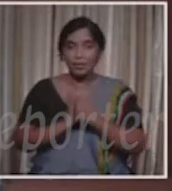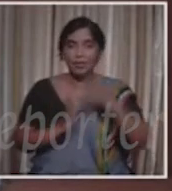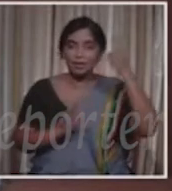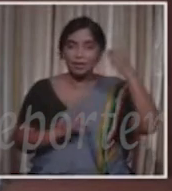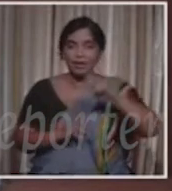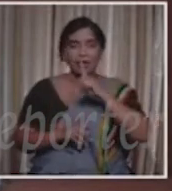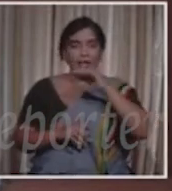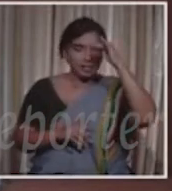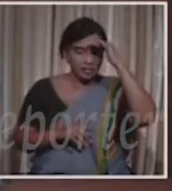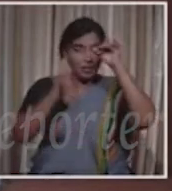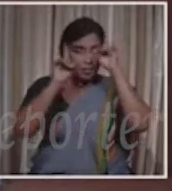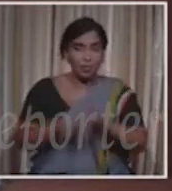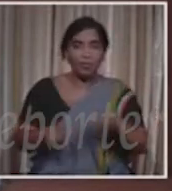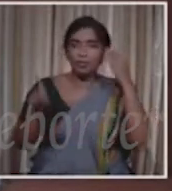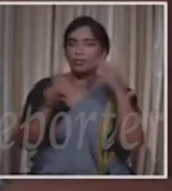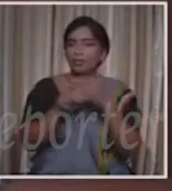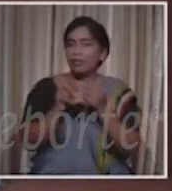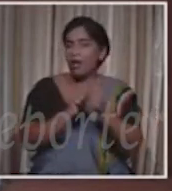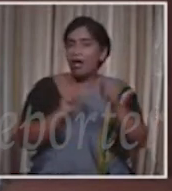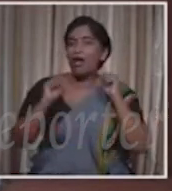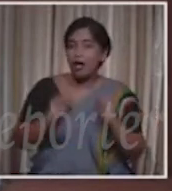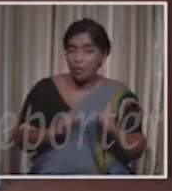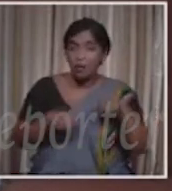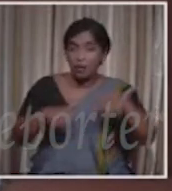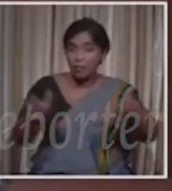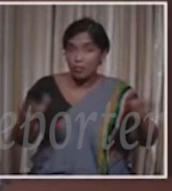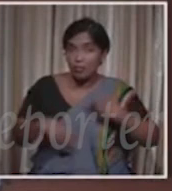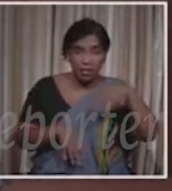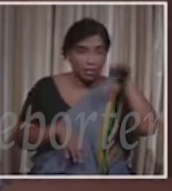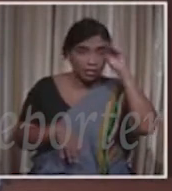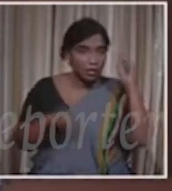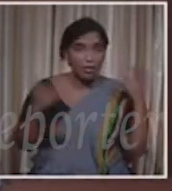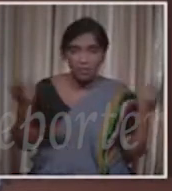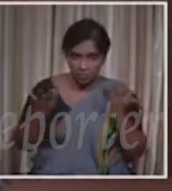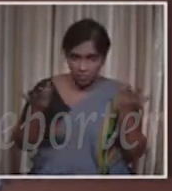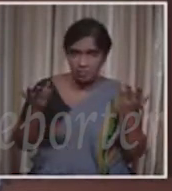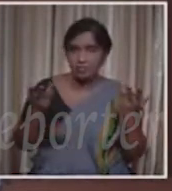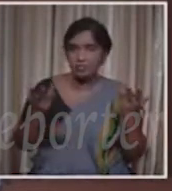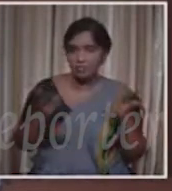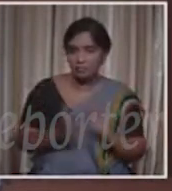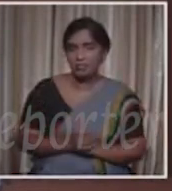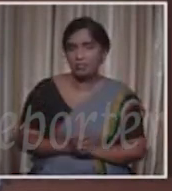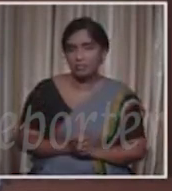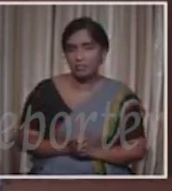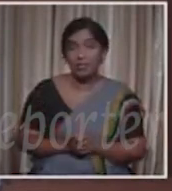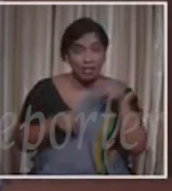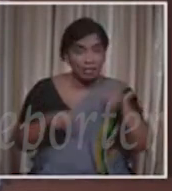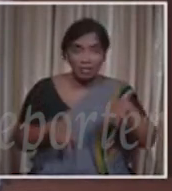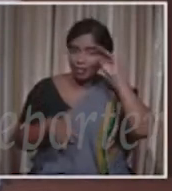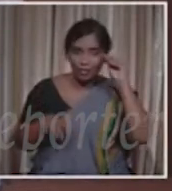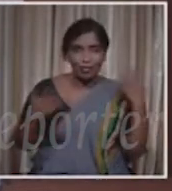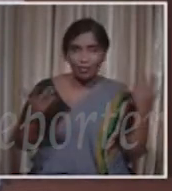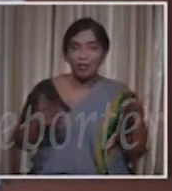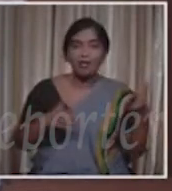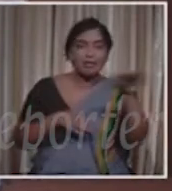කරු නියෝජ්‍ය කතානායකතුමනි මෙවැනි තත්ත්වයක් නිර්මාණය වුණේ කොහොමද කියලා තාමත් තේරුම් ගන්න අසමත් වීති වෙනවා නම් අසමත් වීති වෙනවා